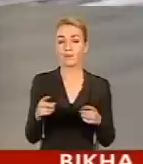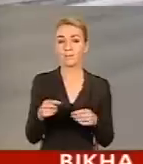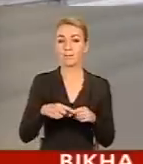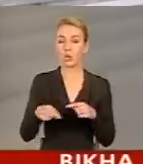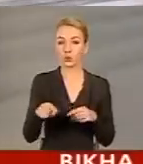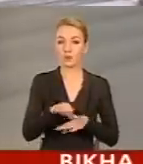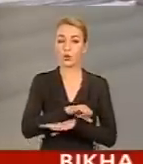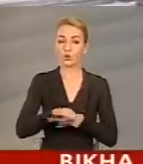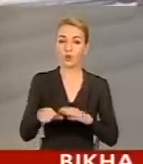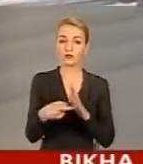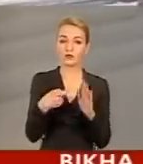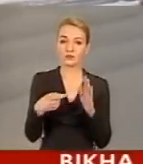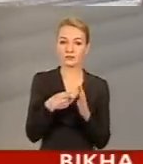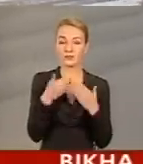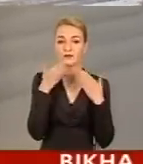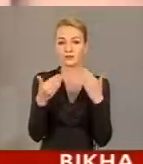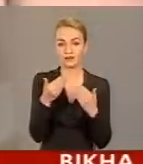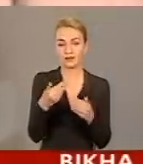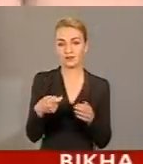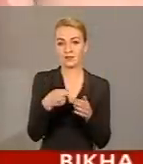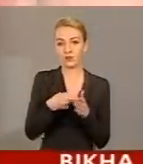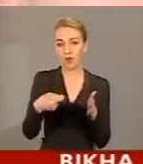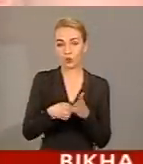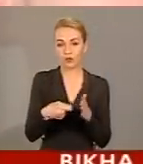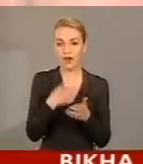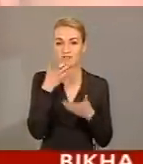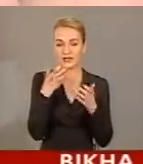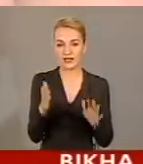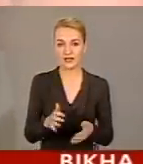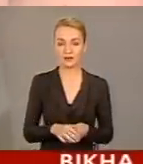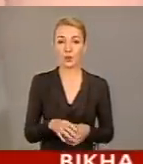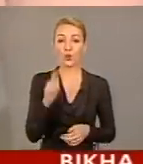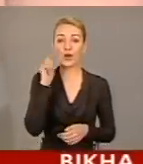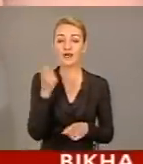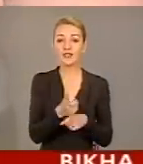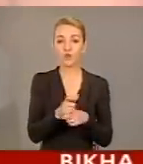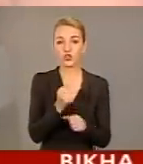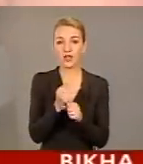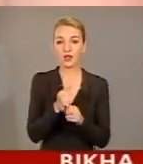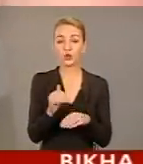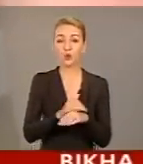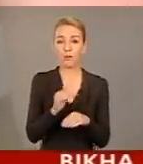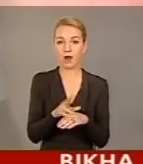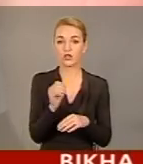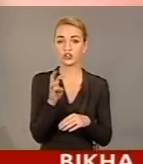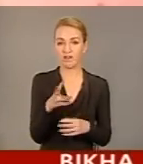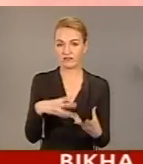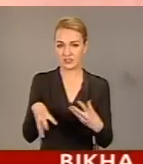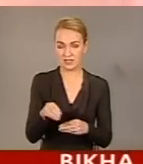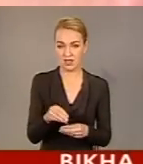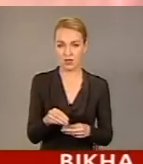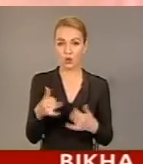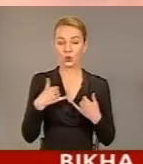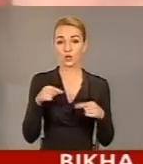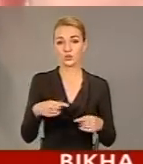прикордонників. Розпитали, відігріли, нагодували. Українці більше добра зробили, ніж Росія. От нас тут,